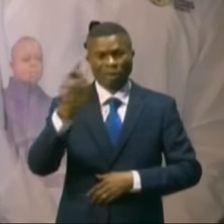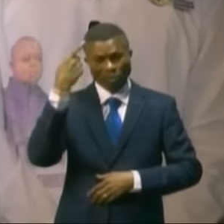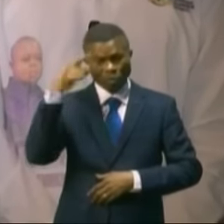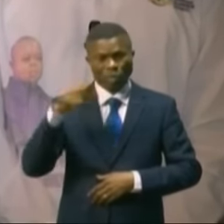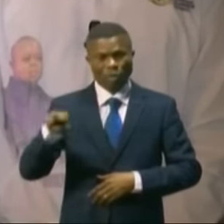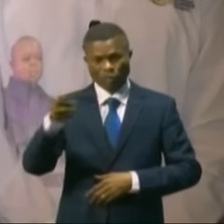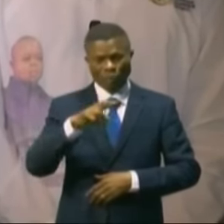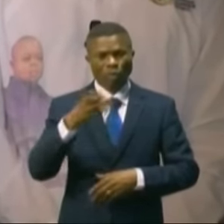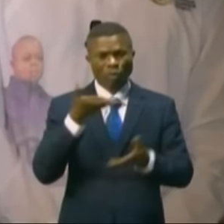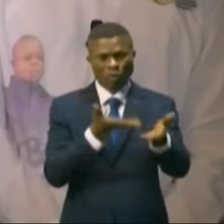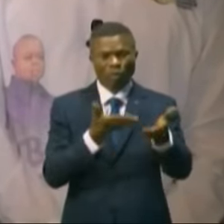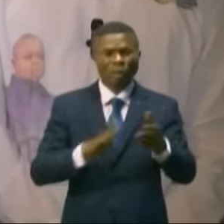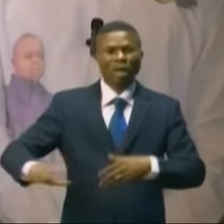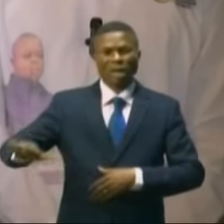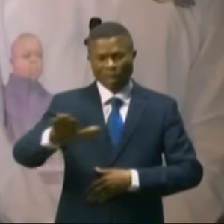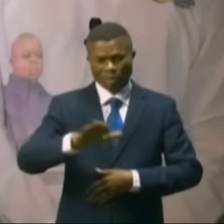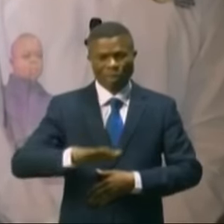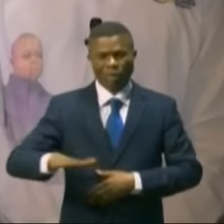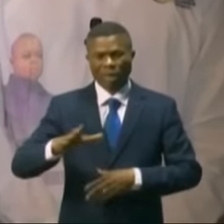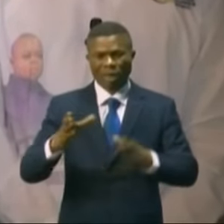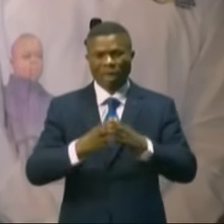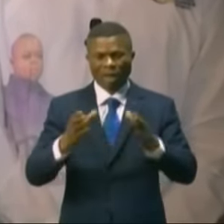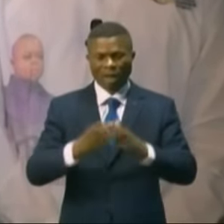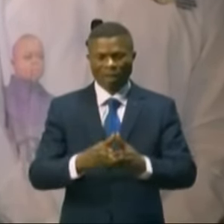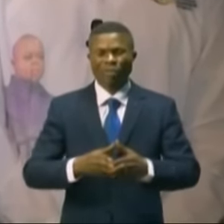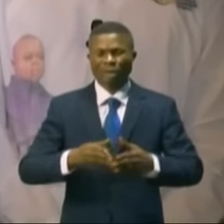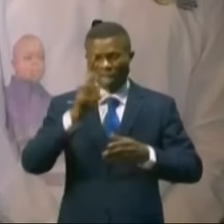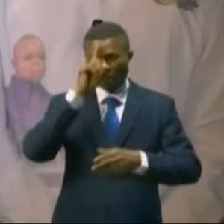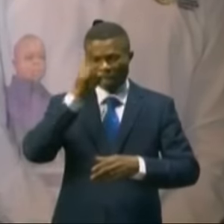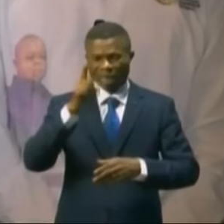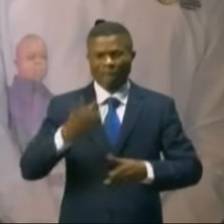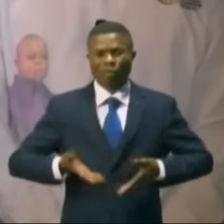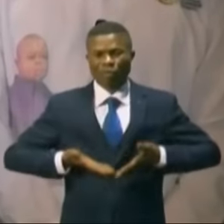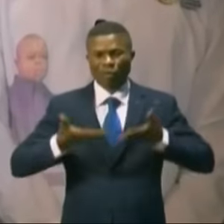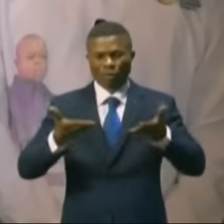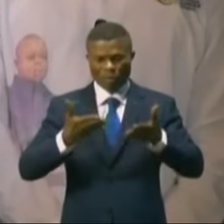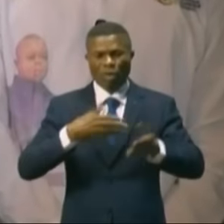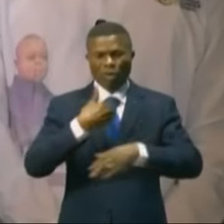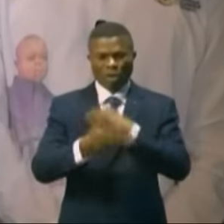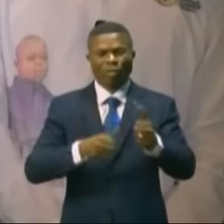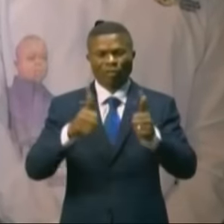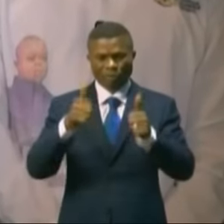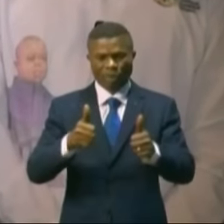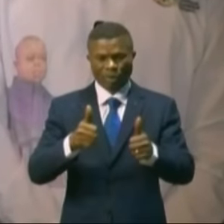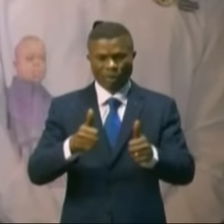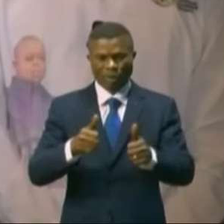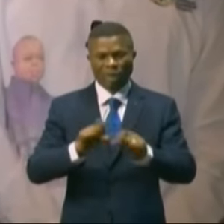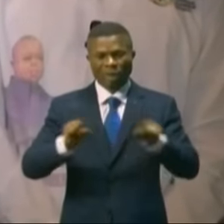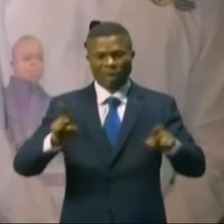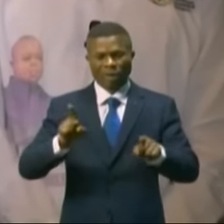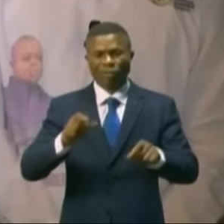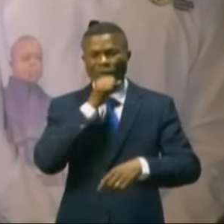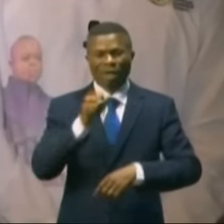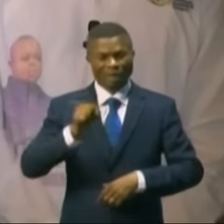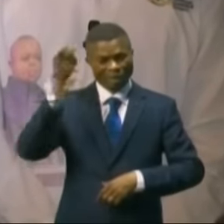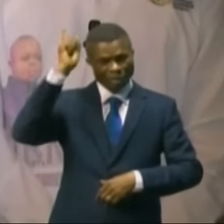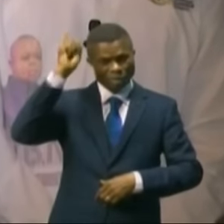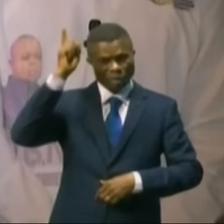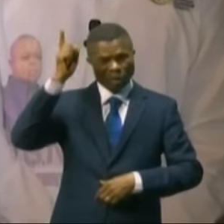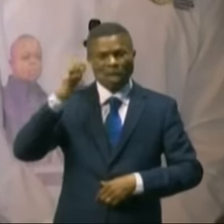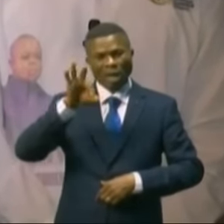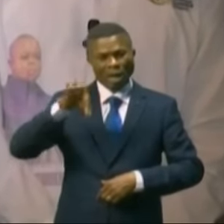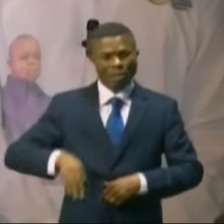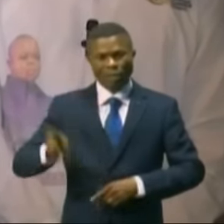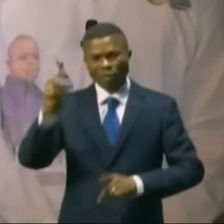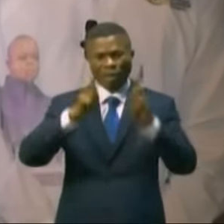vous serviez la nation avec abnégation et que vous fassiez mieux que vos prédécesseurs pour le